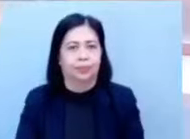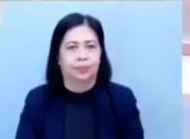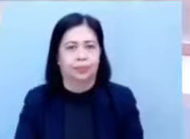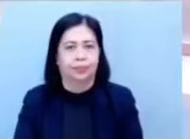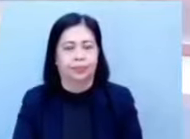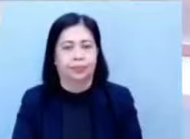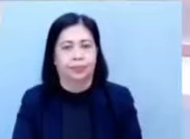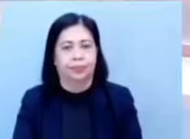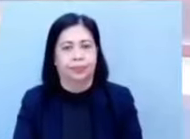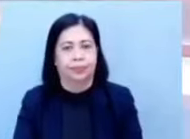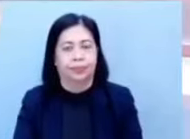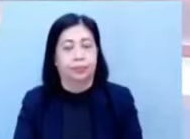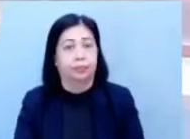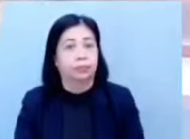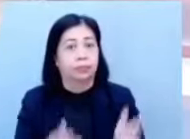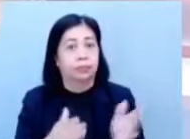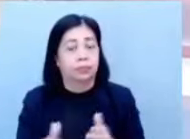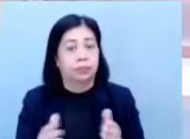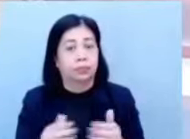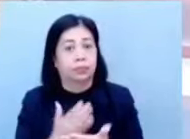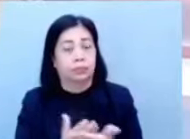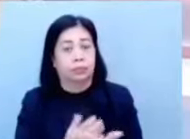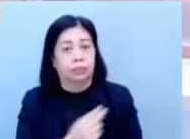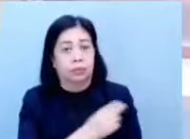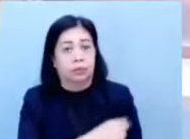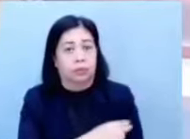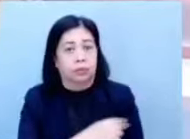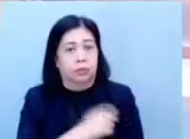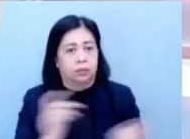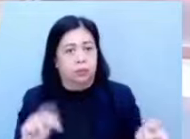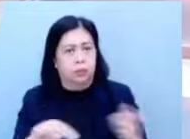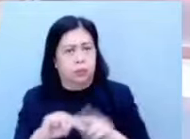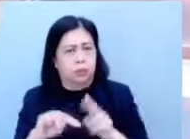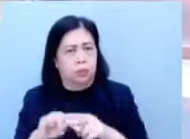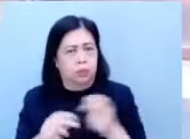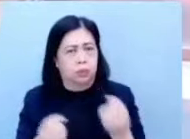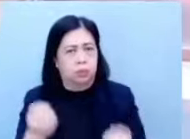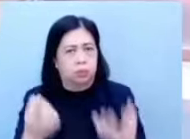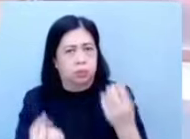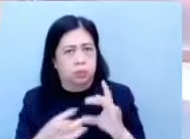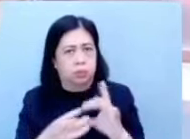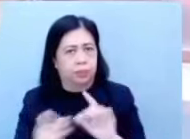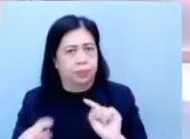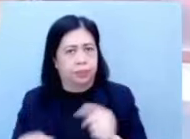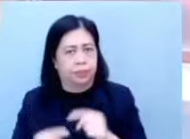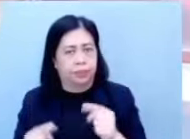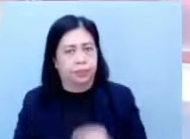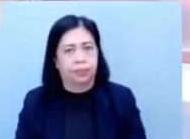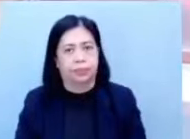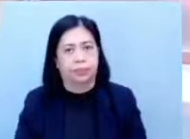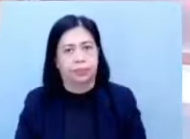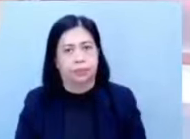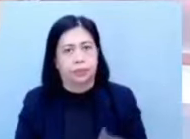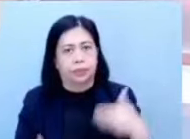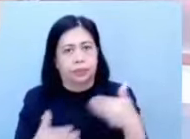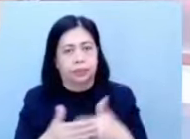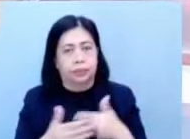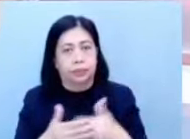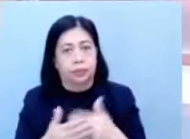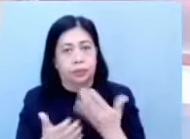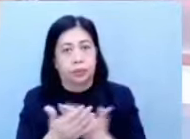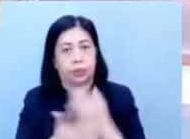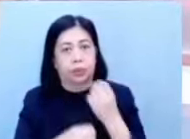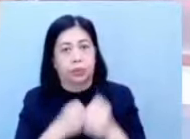Tuloy ang paghahanda ng ilang ospital sa posibleng pagdami ng firecracker-related injuries habang papalapit ang salubong sa bagong taon.